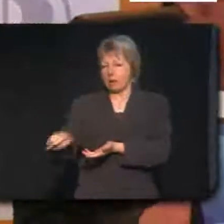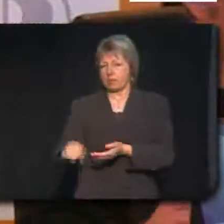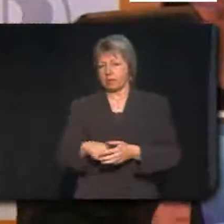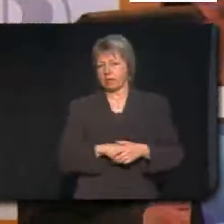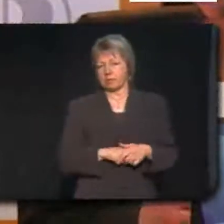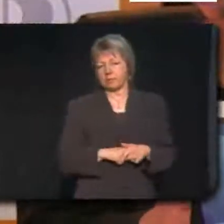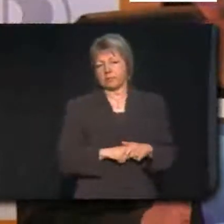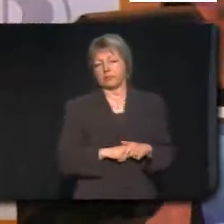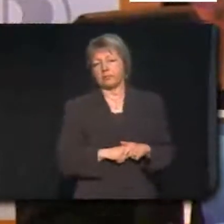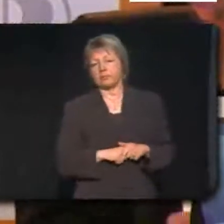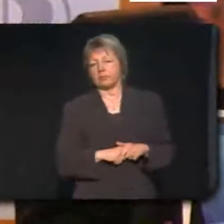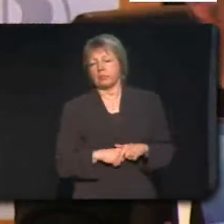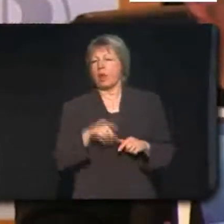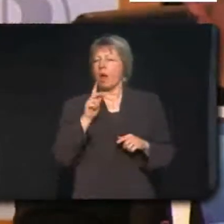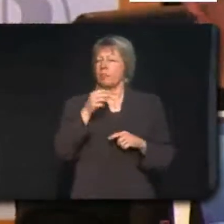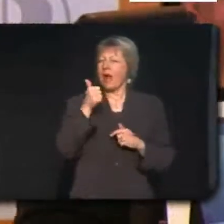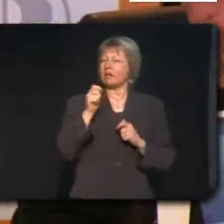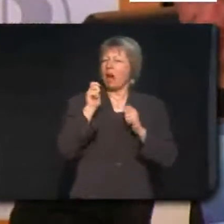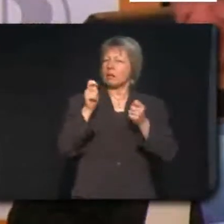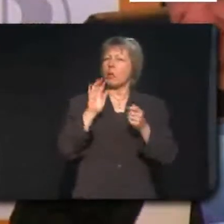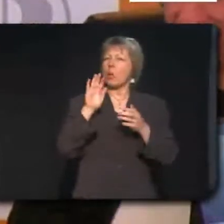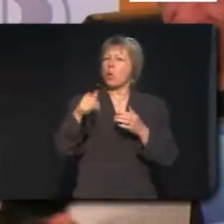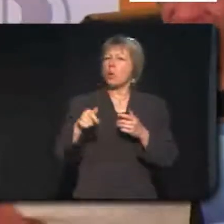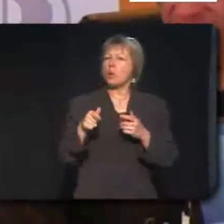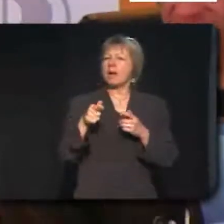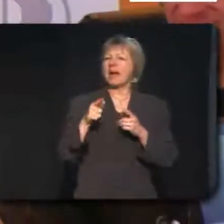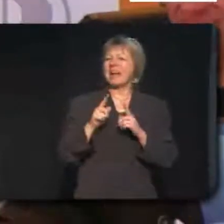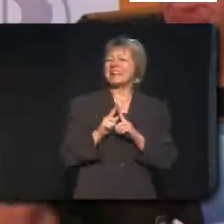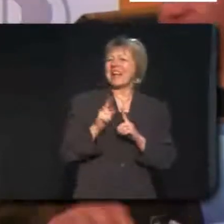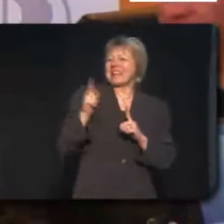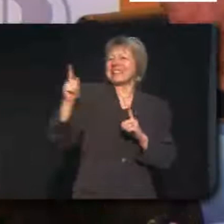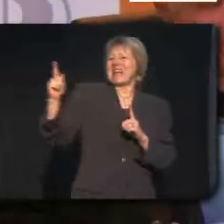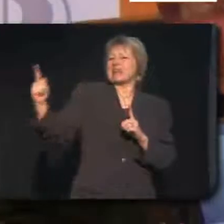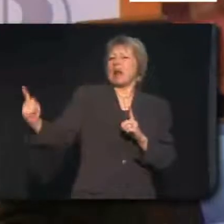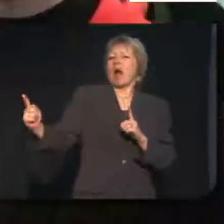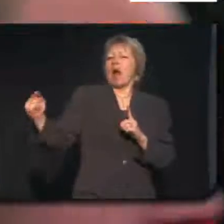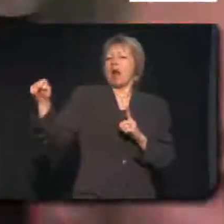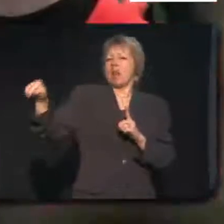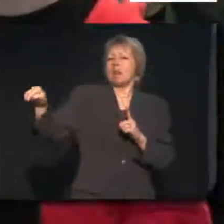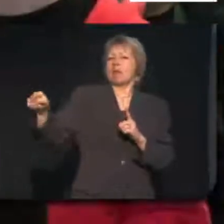über die dezentrale Mitgliederversammlung das waren auch zwei Anträge